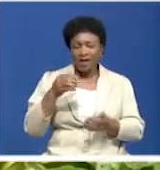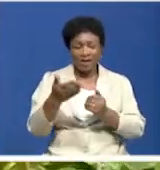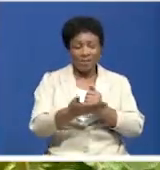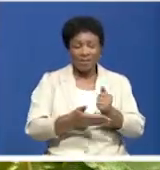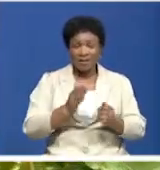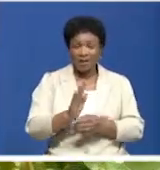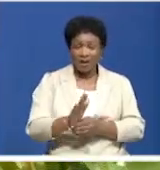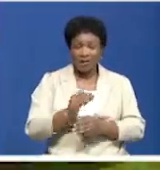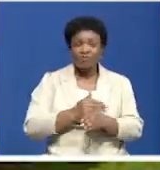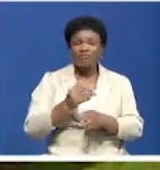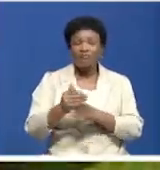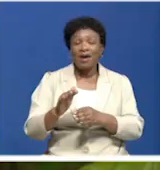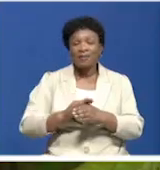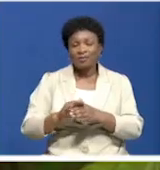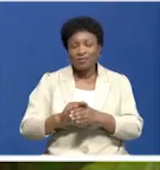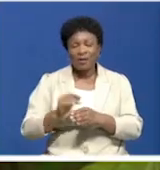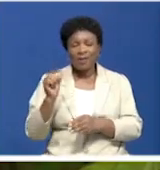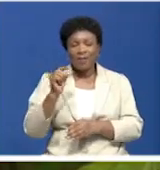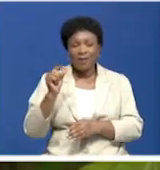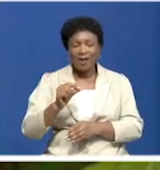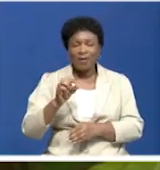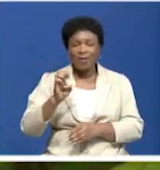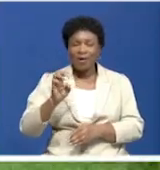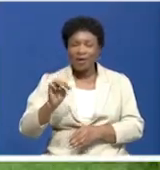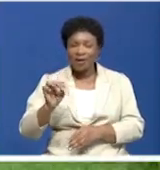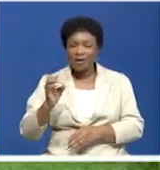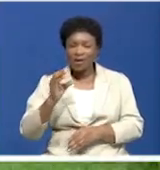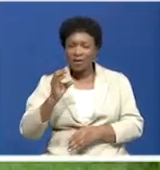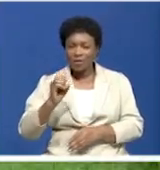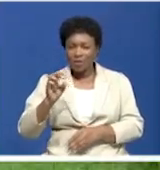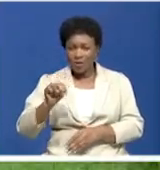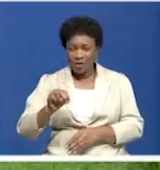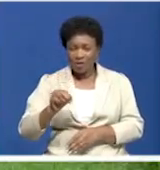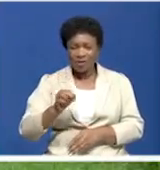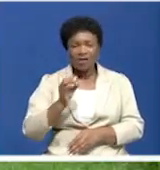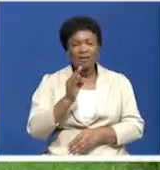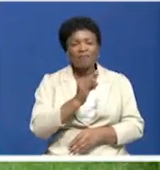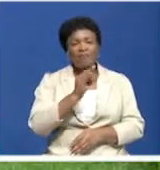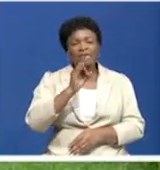matumbo hio mpya Ya econ F1 kwa kweli nim Pata